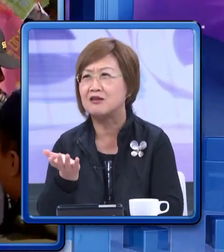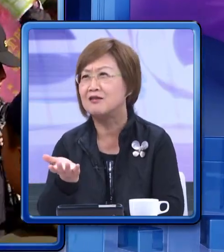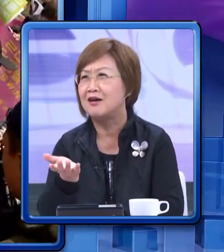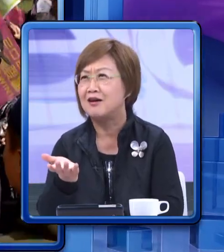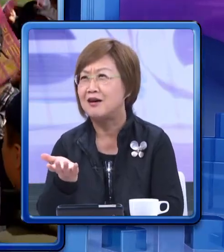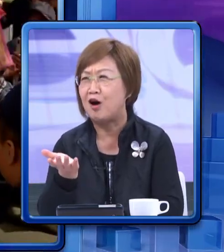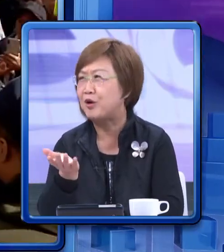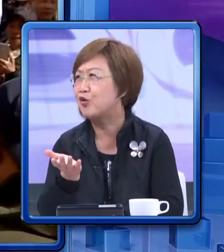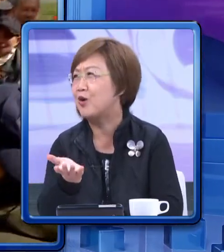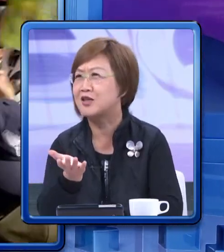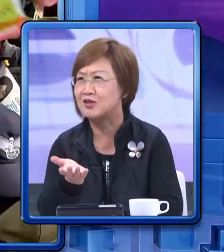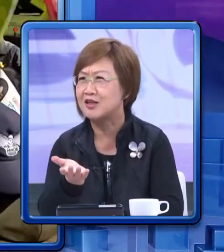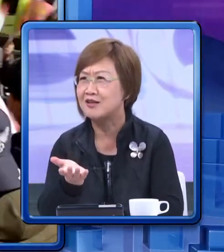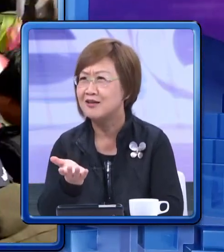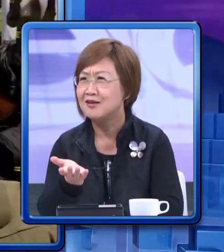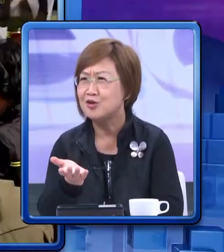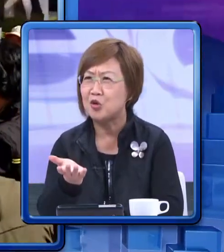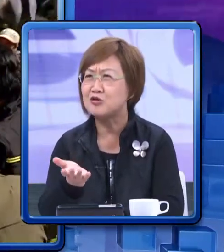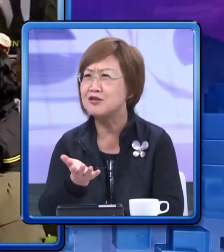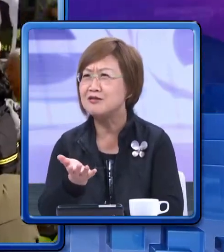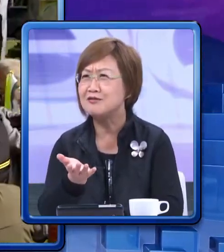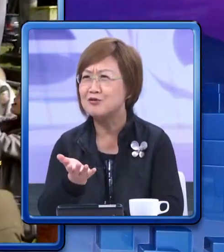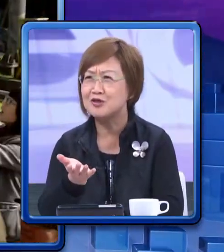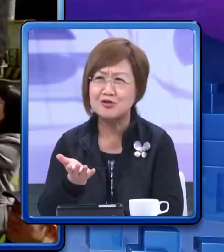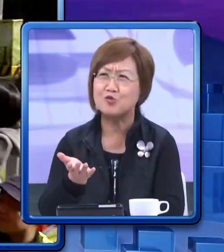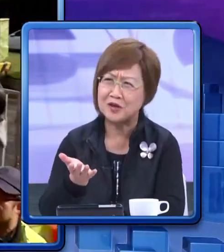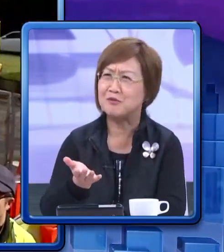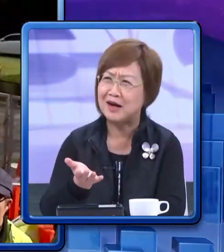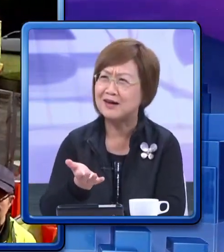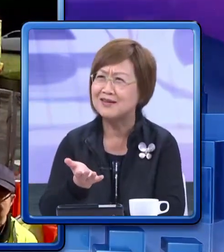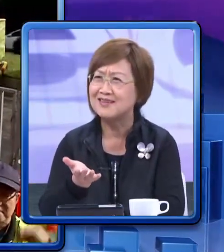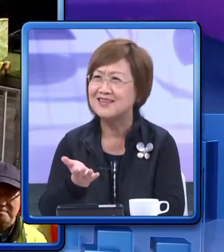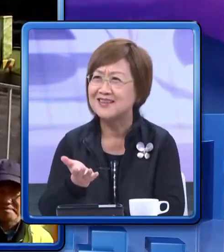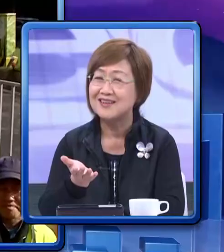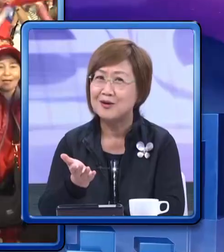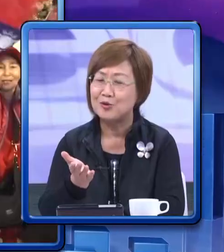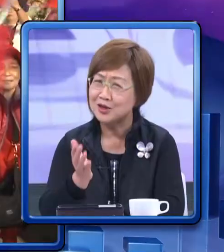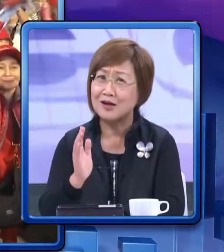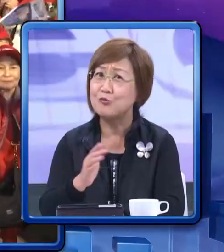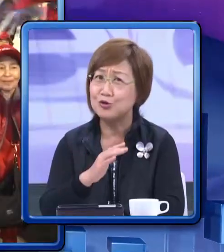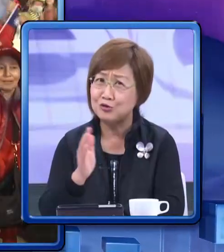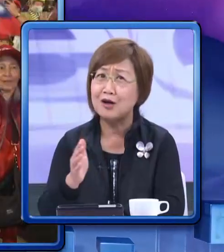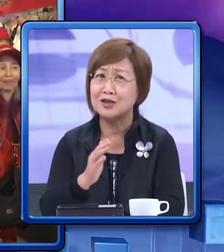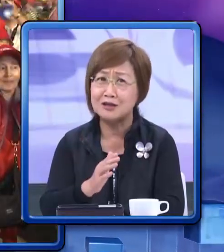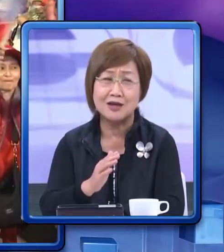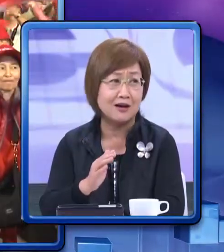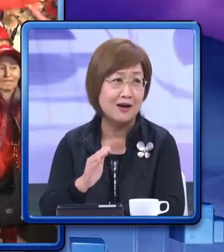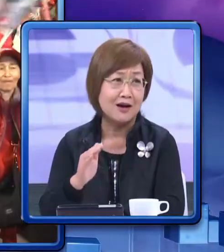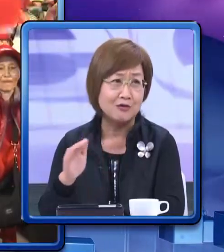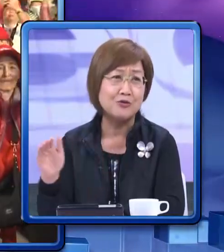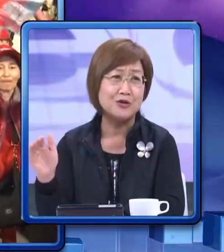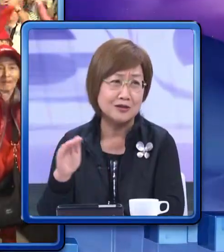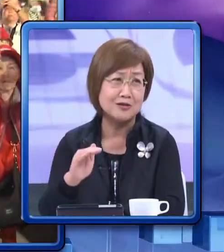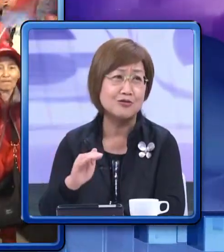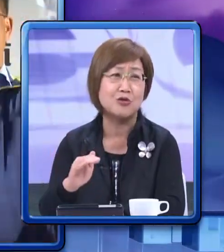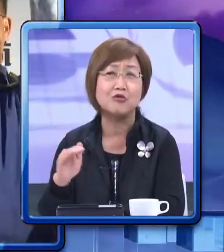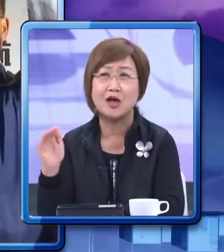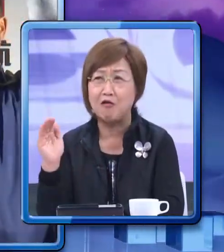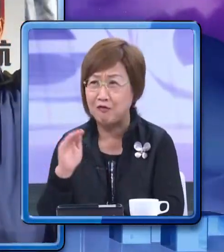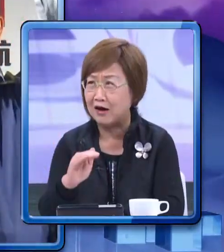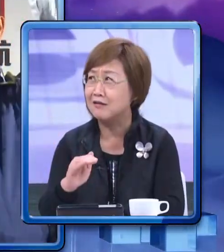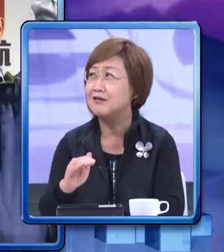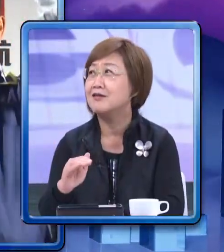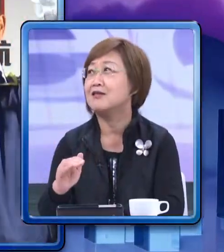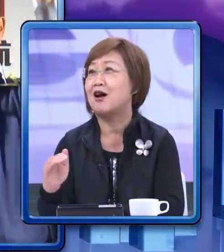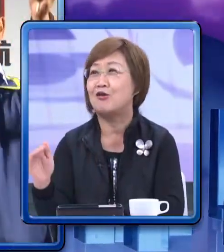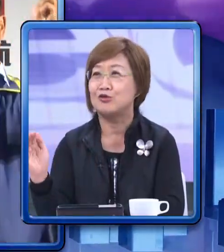借给他的好朋友王小姐，这投资是对的吗？我想过去到现在，韩国瑜先生从